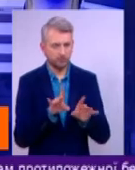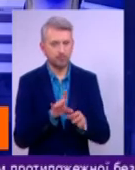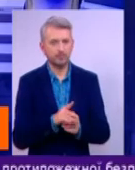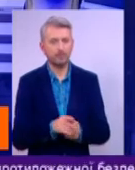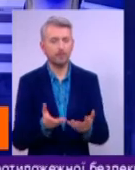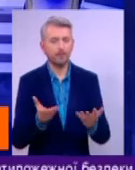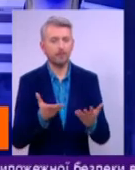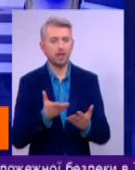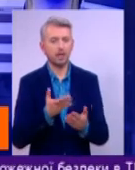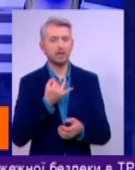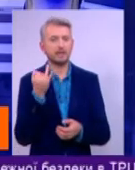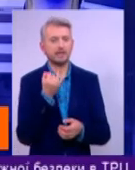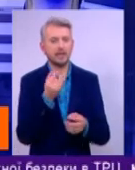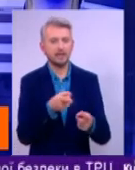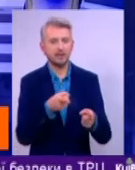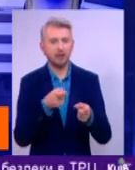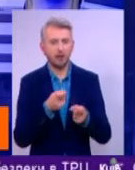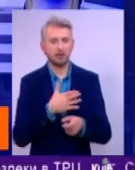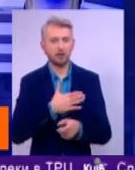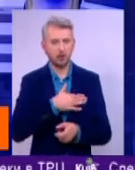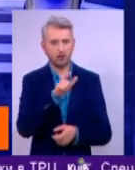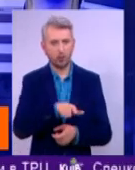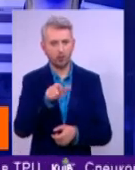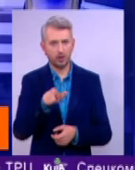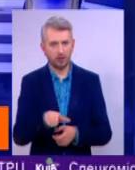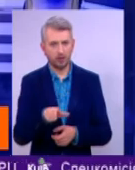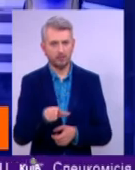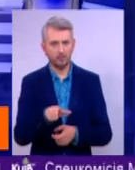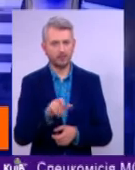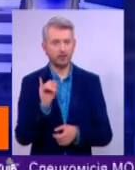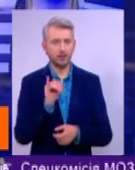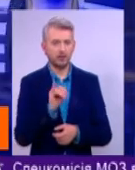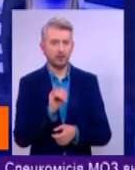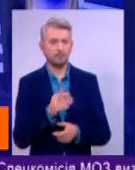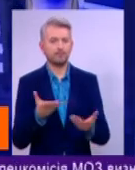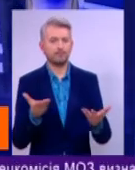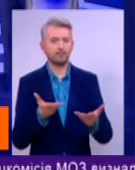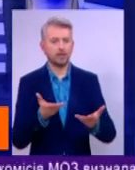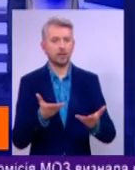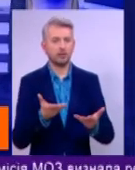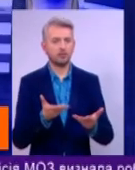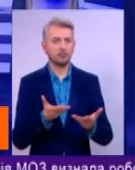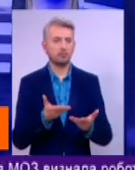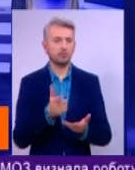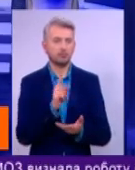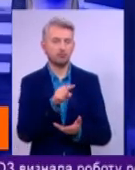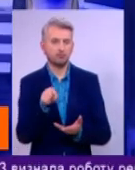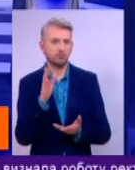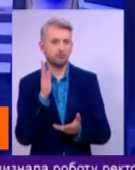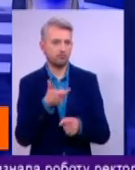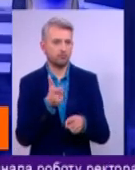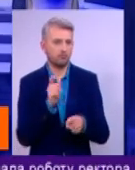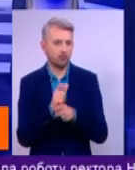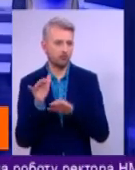би зацікавив наших громадян, які б йшли в більшій